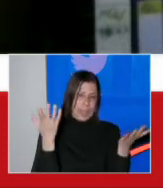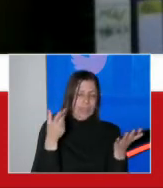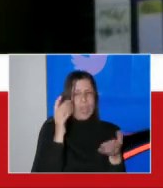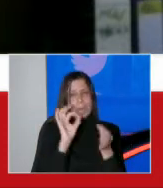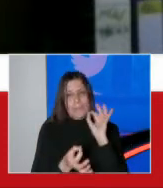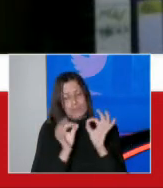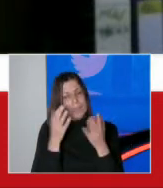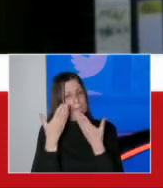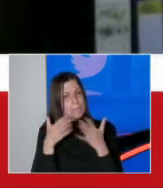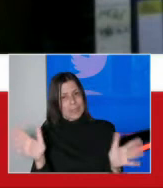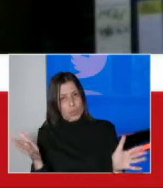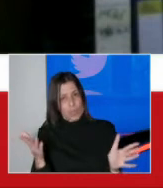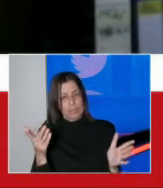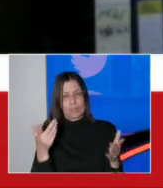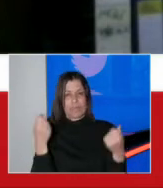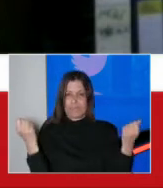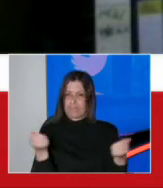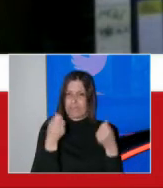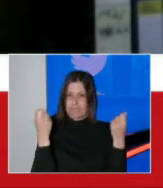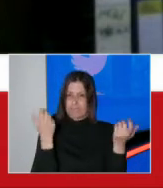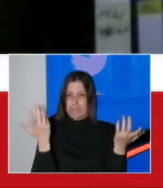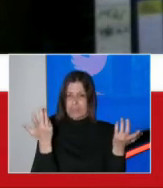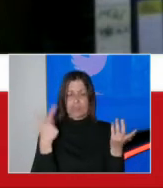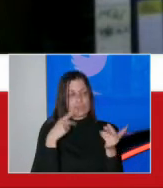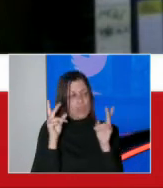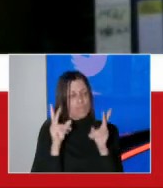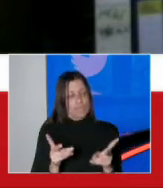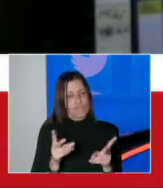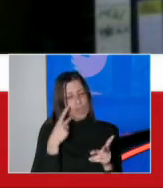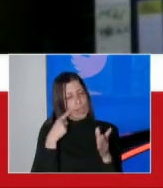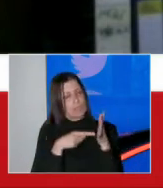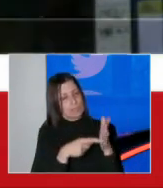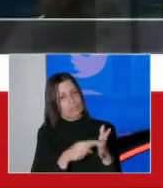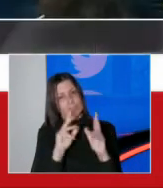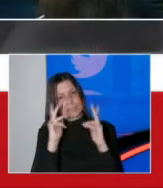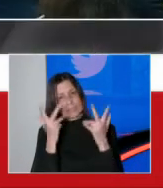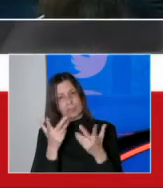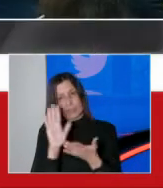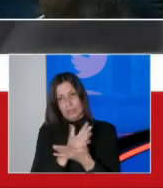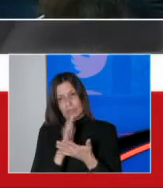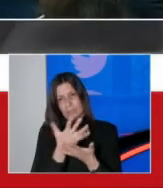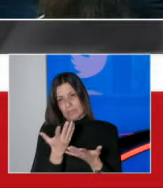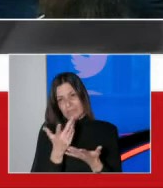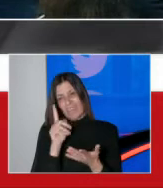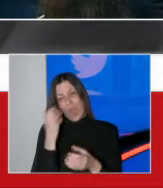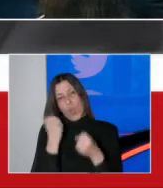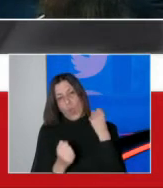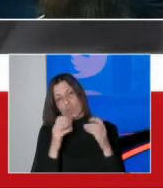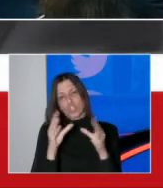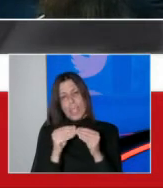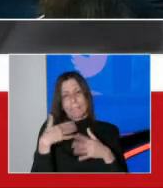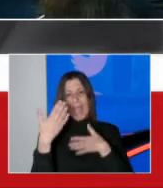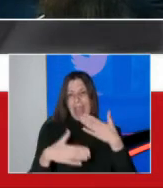המשפטים פתוחים, פומביים, ואפשר לשקף לציבור את גזר הדין. הקושי הוא עם